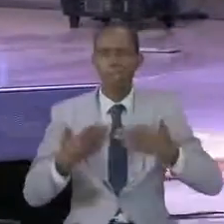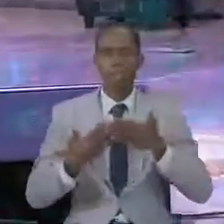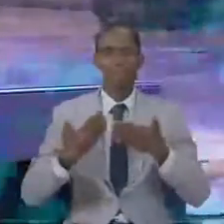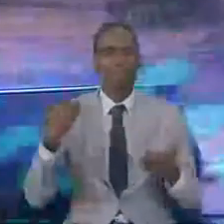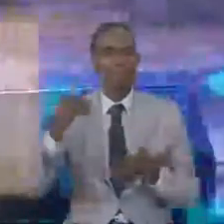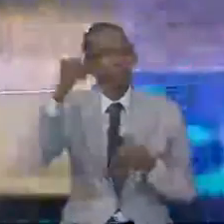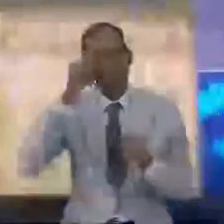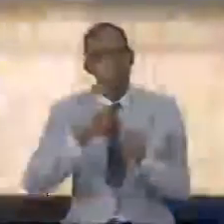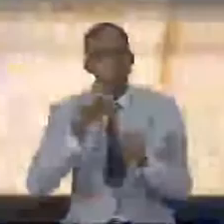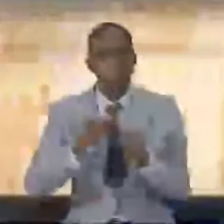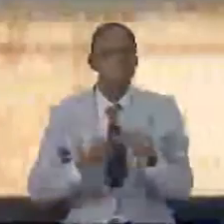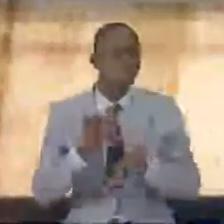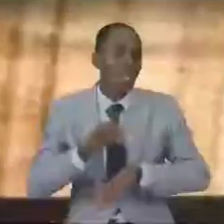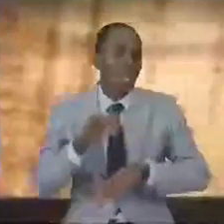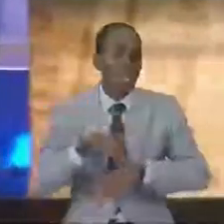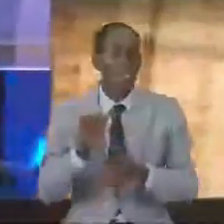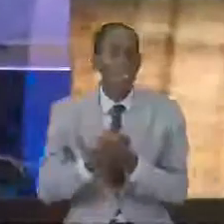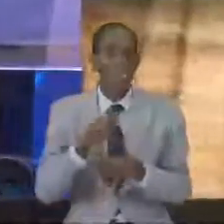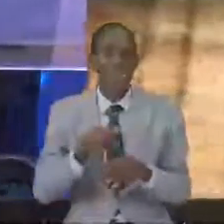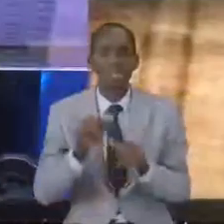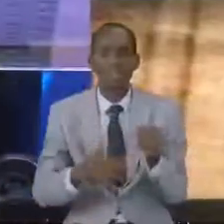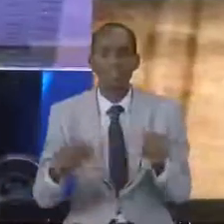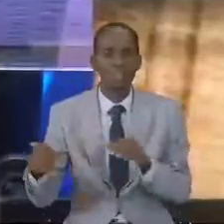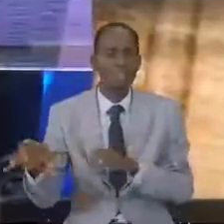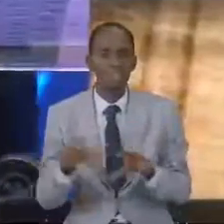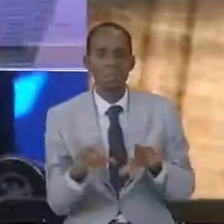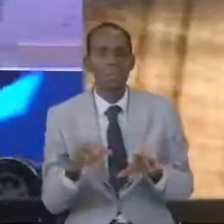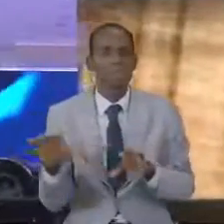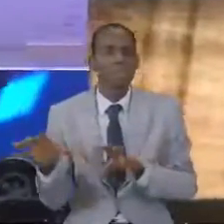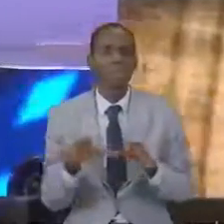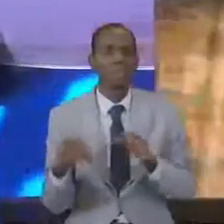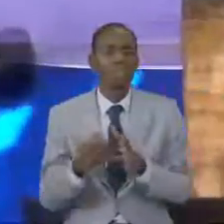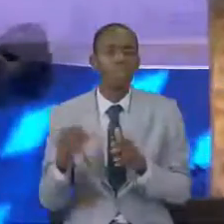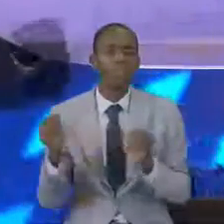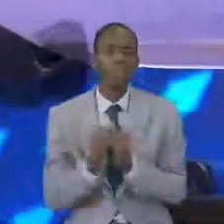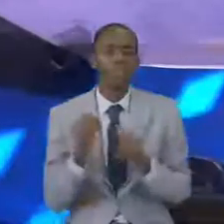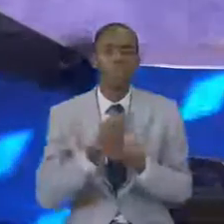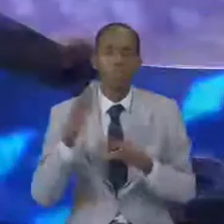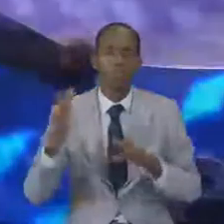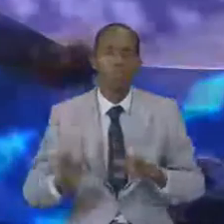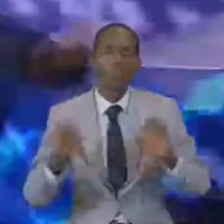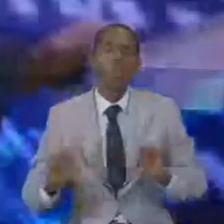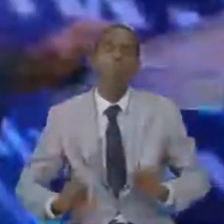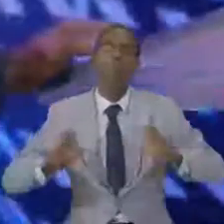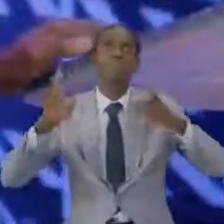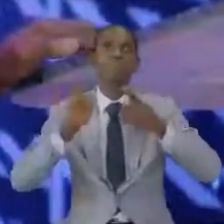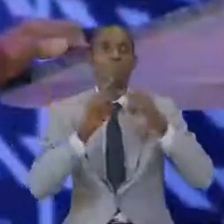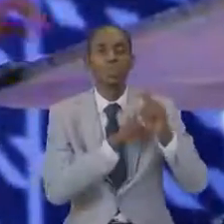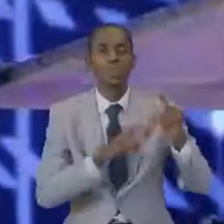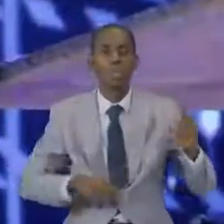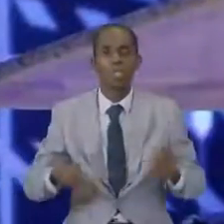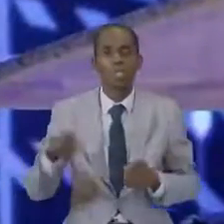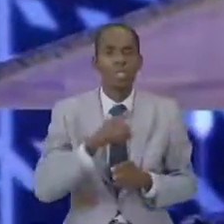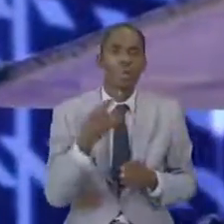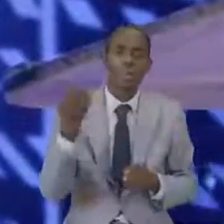souviens-toi en ce temps là tout ce qui faisait il le faisait avec une dévouement total au Seigneur et les États dans la foi